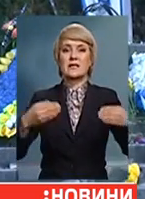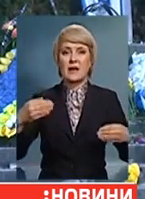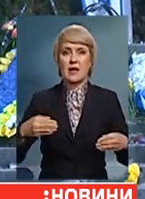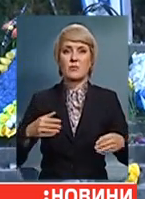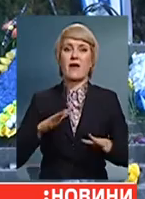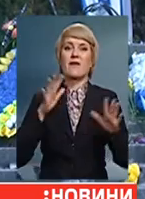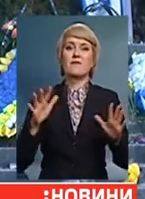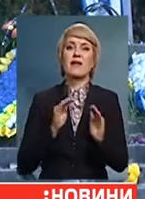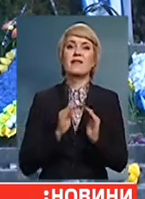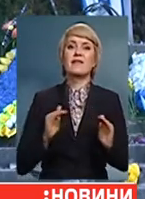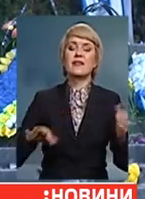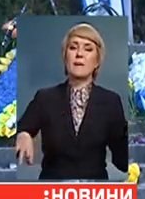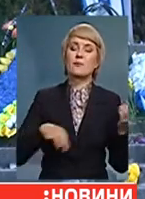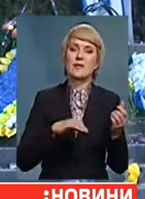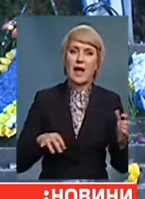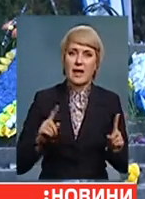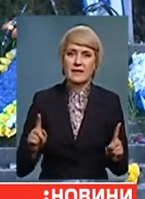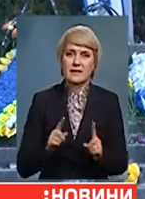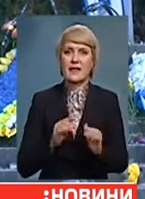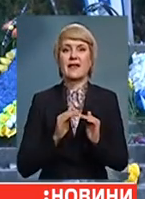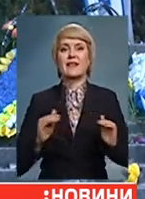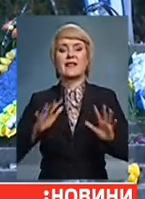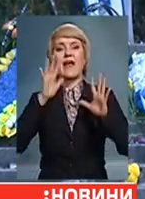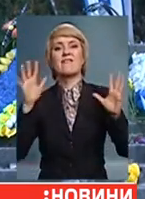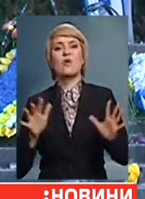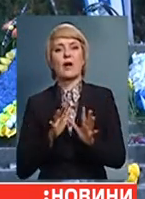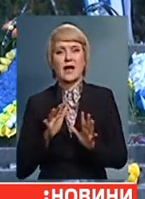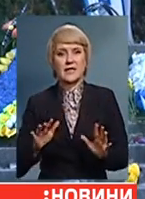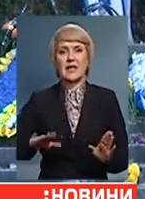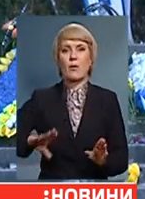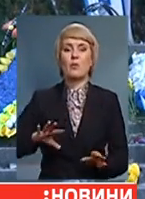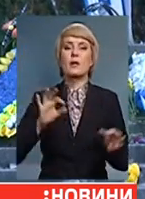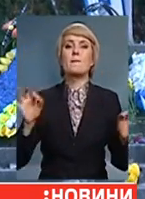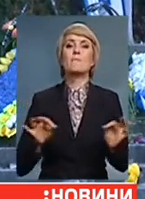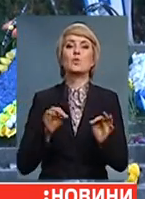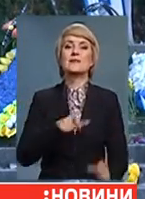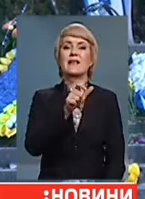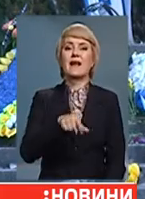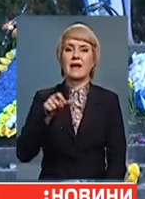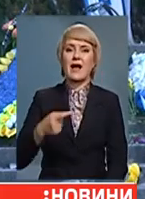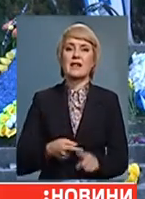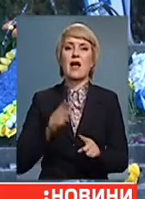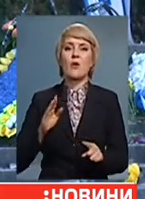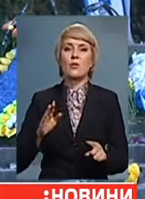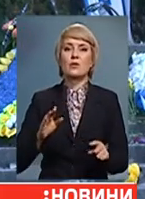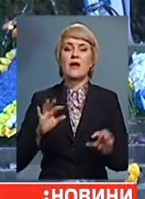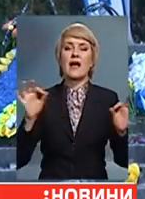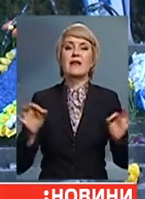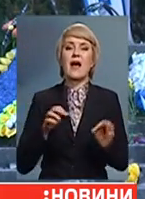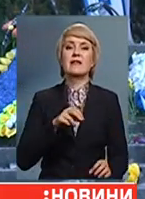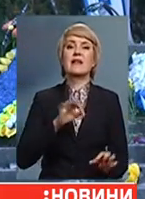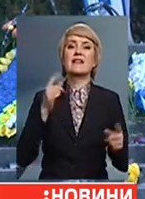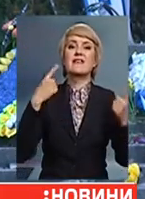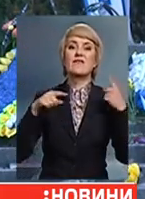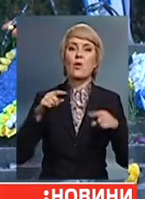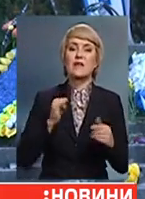діти-музиканти та діти-вокалісти. Пізніше виступатимуть музиканти, які гратимуть музику, зокрема, твори Леонарда Бернстайна та музику із